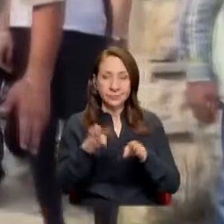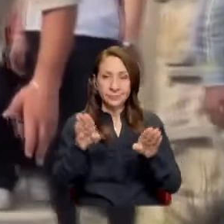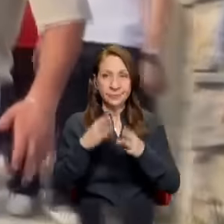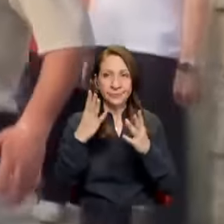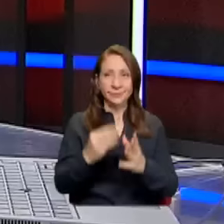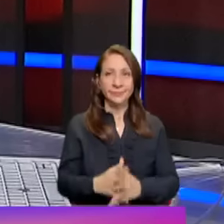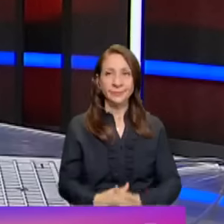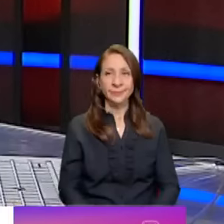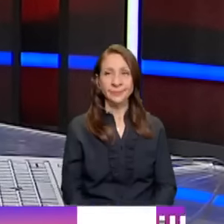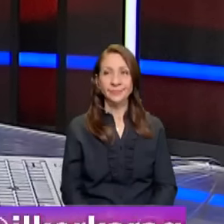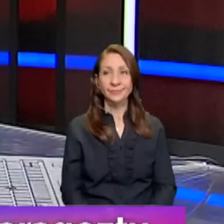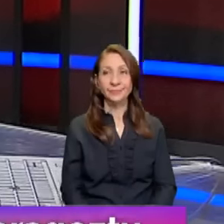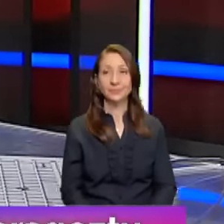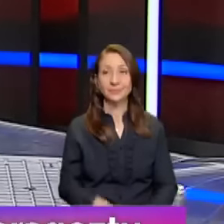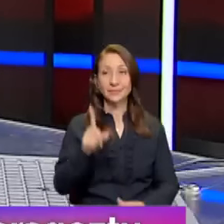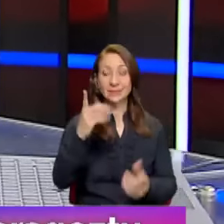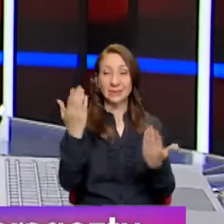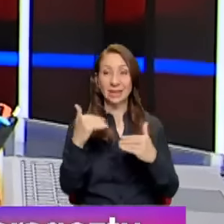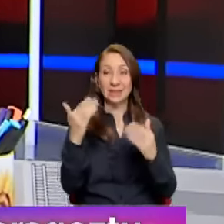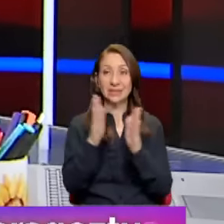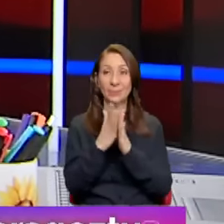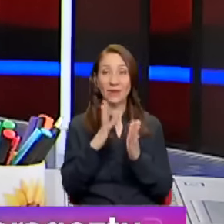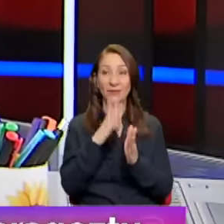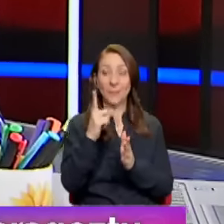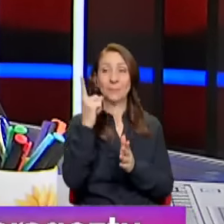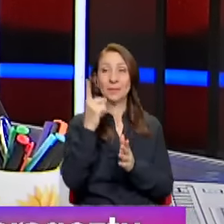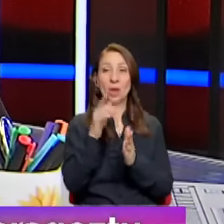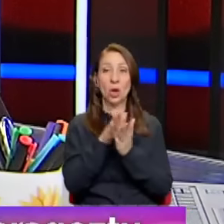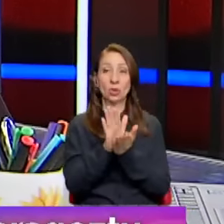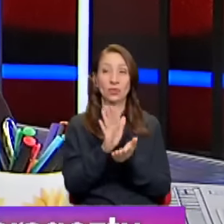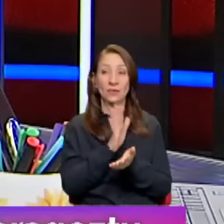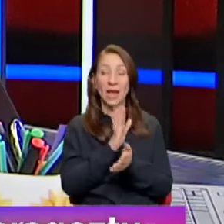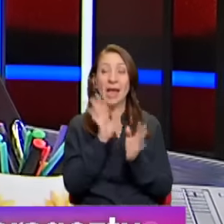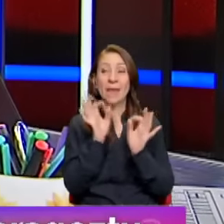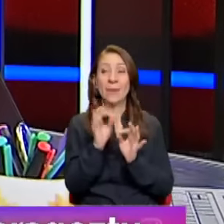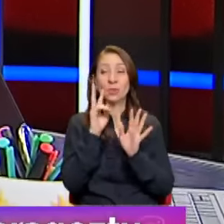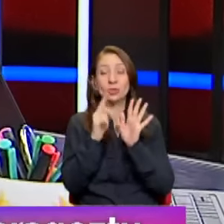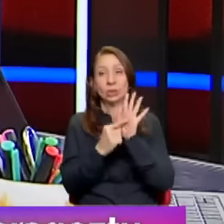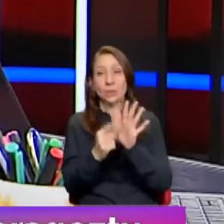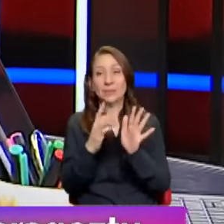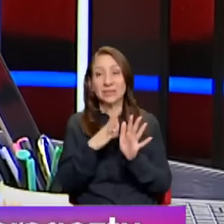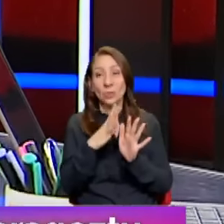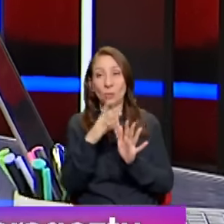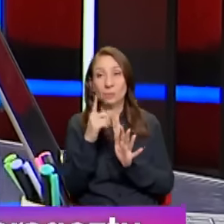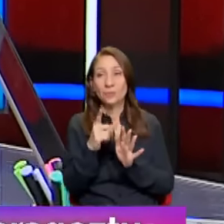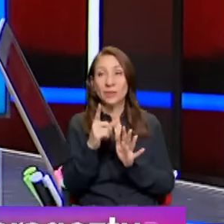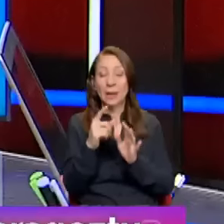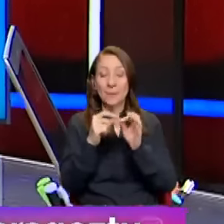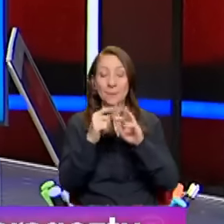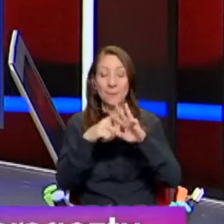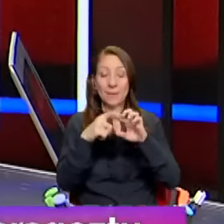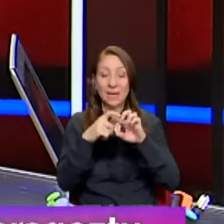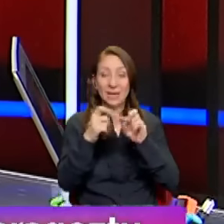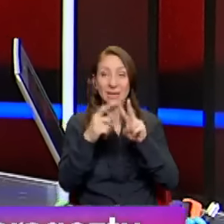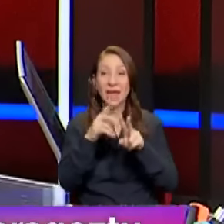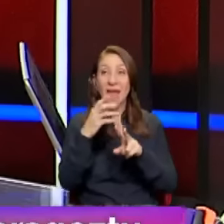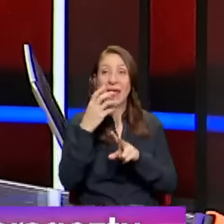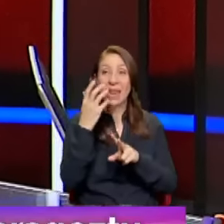verildi Efendim sizlerden gelen kitaplar var bir de ödülümüz var Hemen bir göstermek istiyorum Berrin kavcar